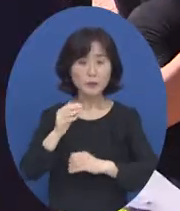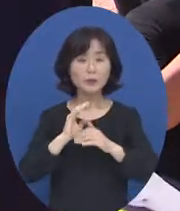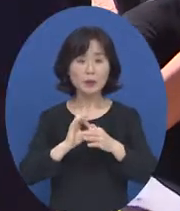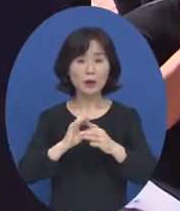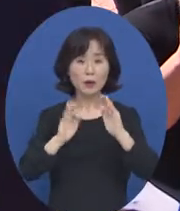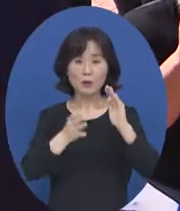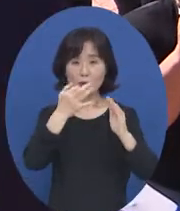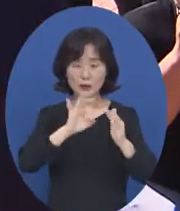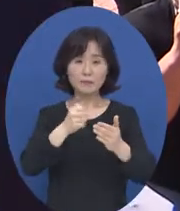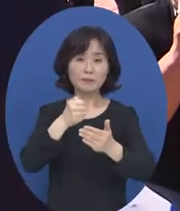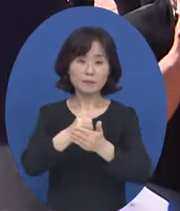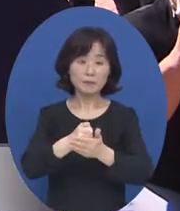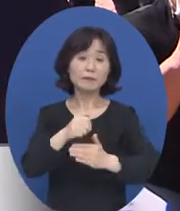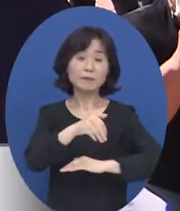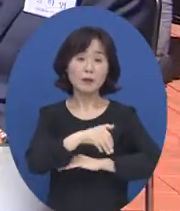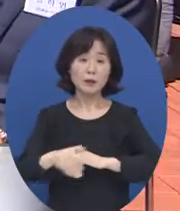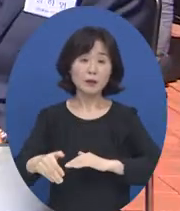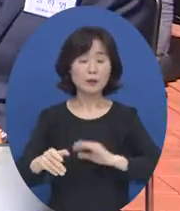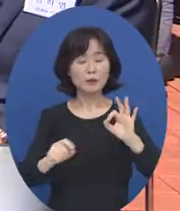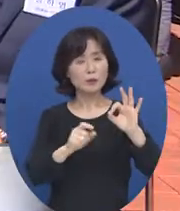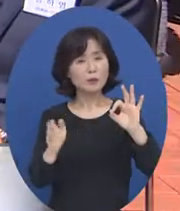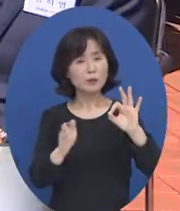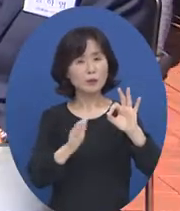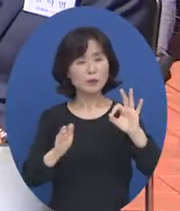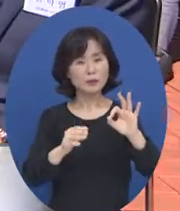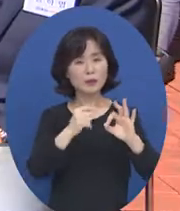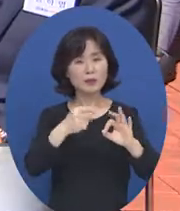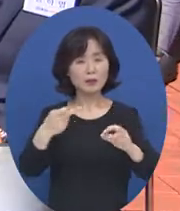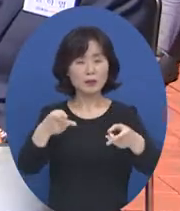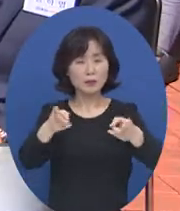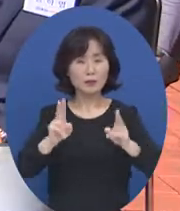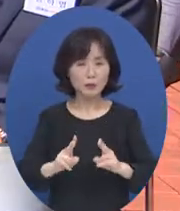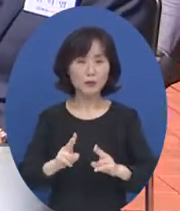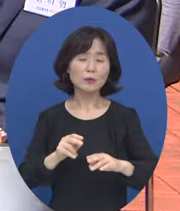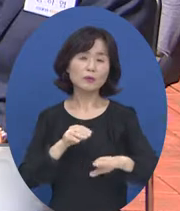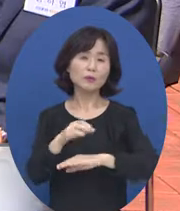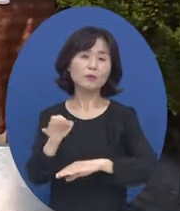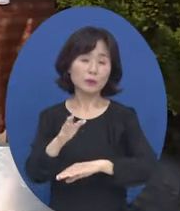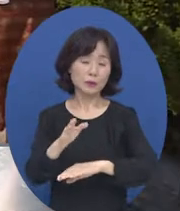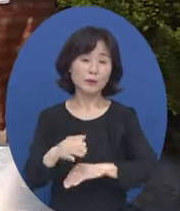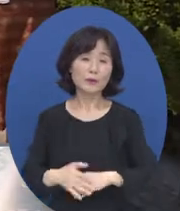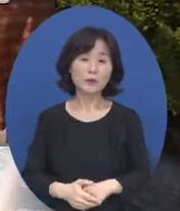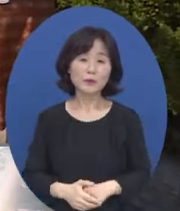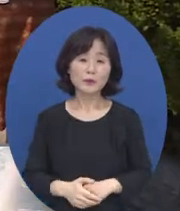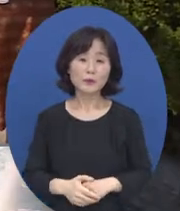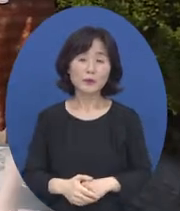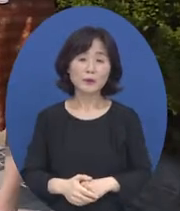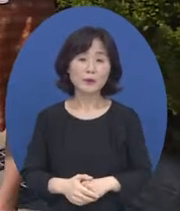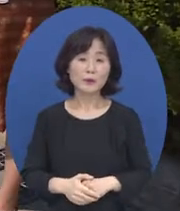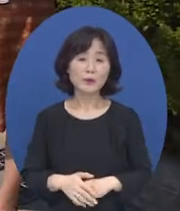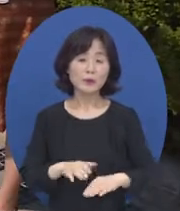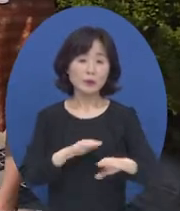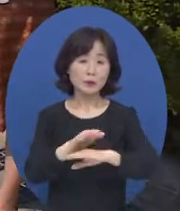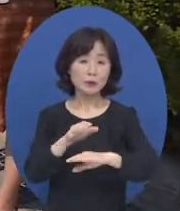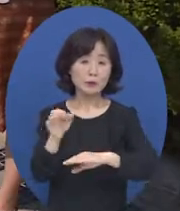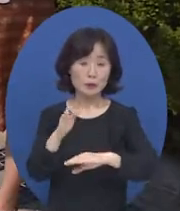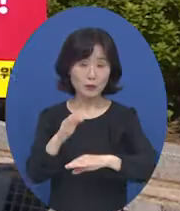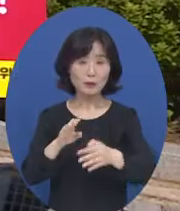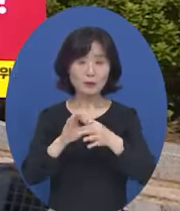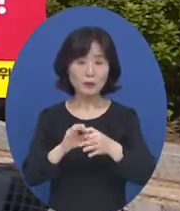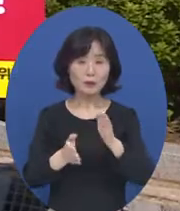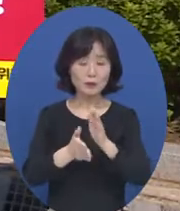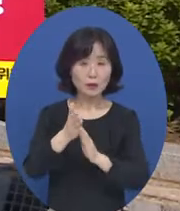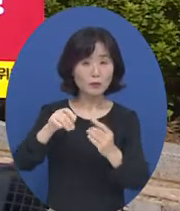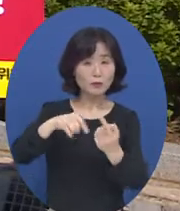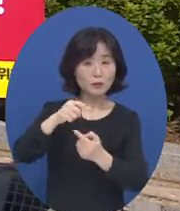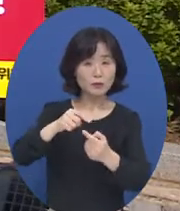처분을 확정할 계획으로 이르면 10월 중으로 일산대교를 무료로 이용할 수 있게 됩니다. 도는 일산대교 무료화를 통해 시설 운영